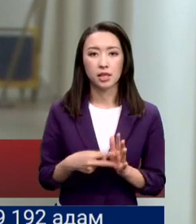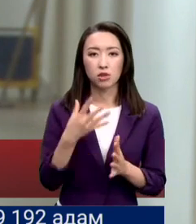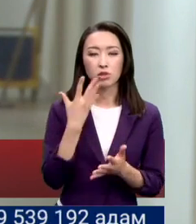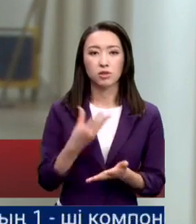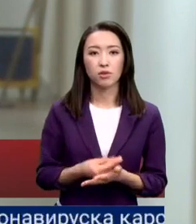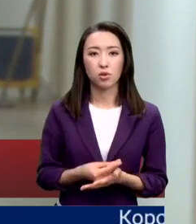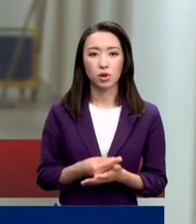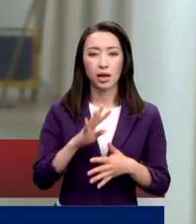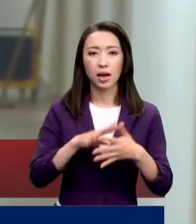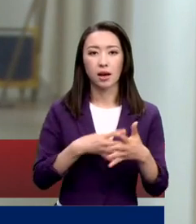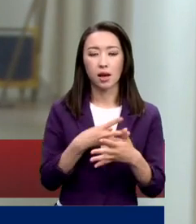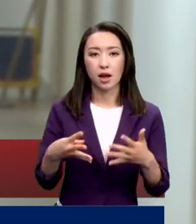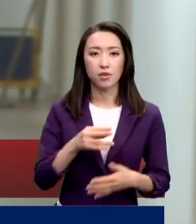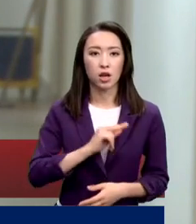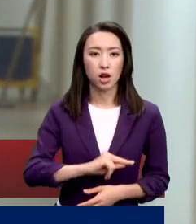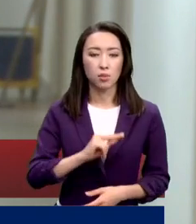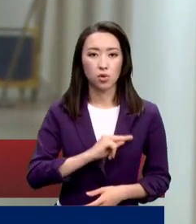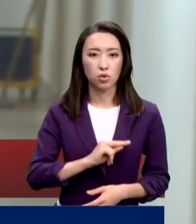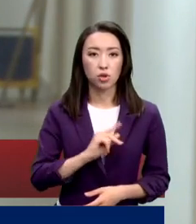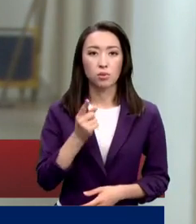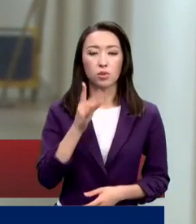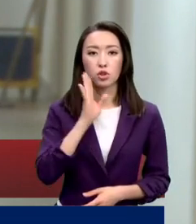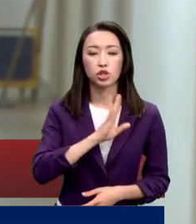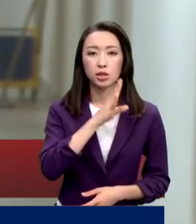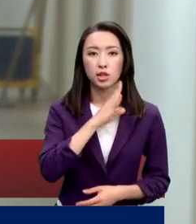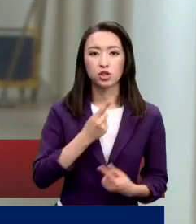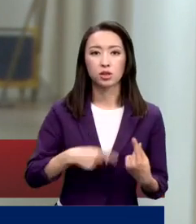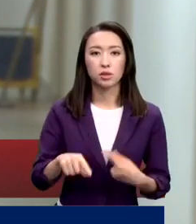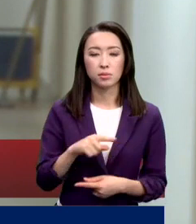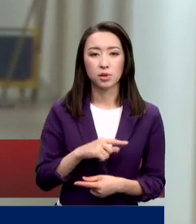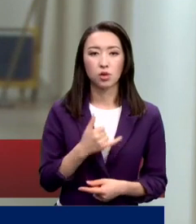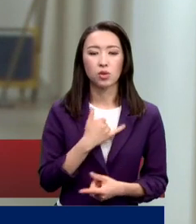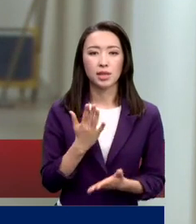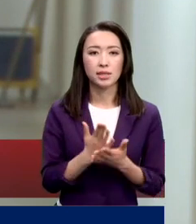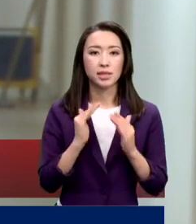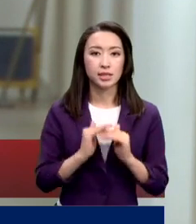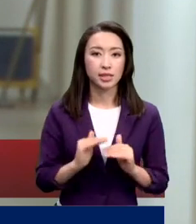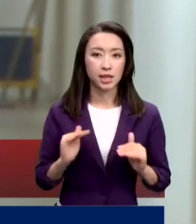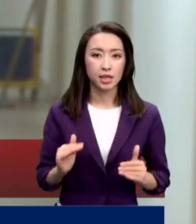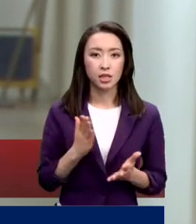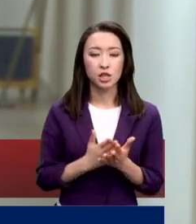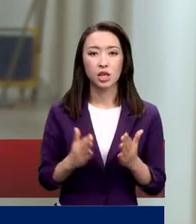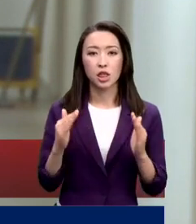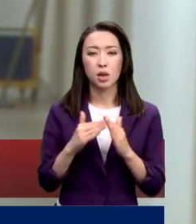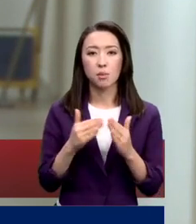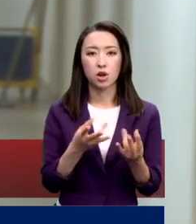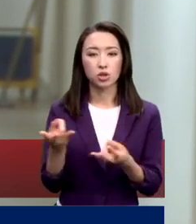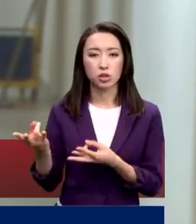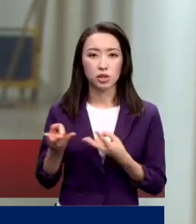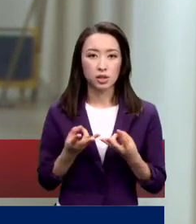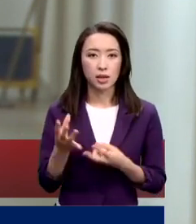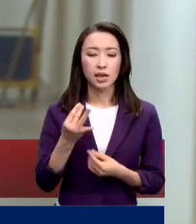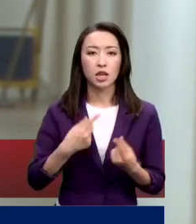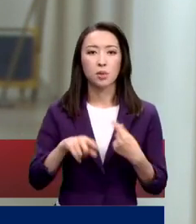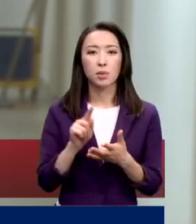свой график работы. Так как женщины, у нас есть дети, есть домашний быт, да, и